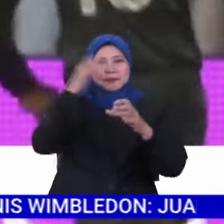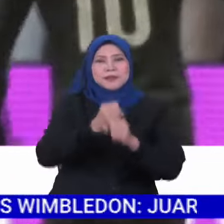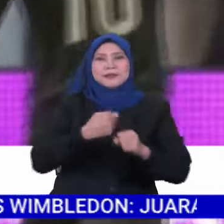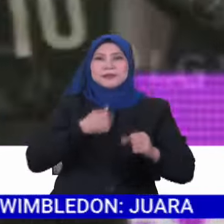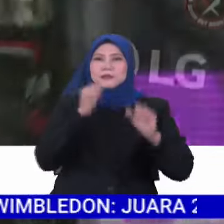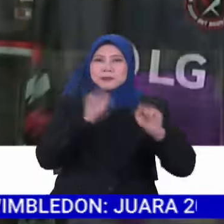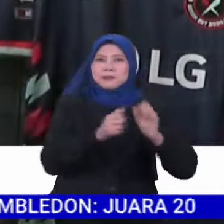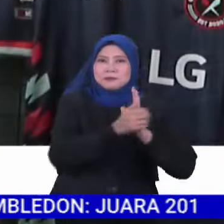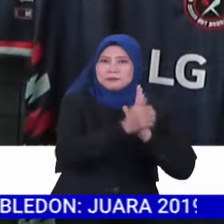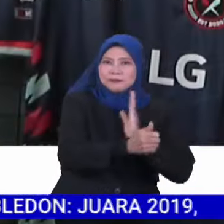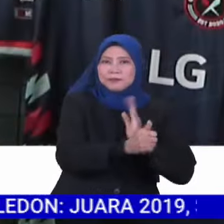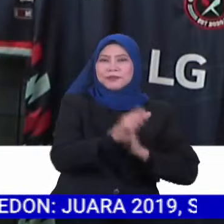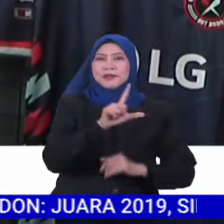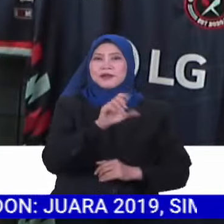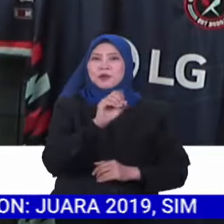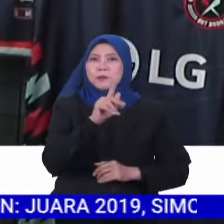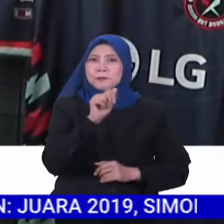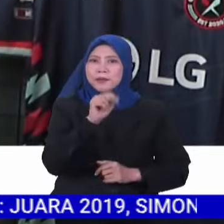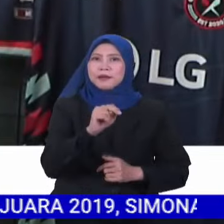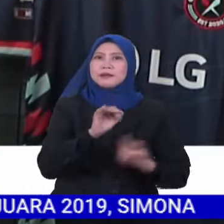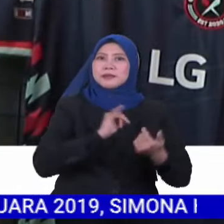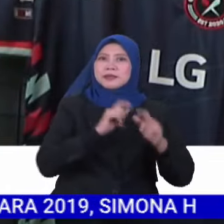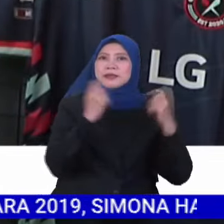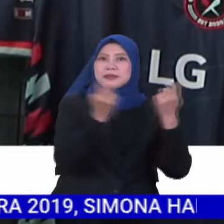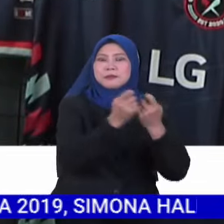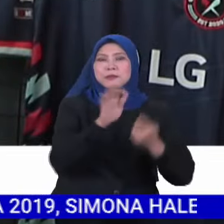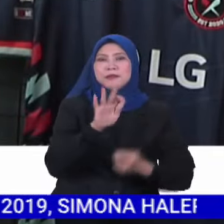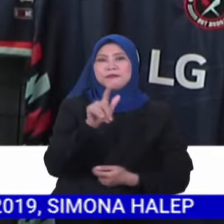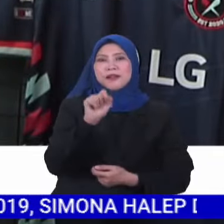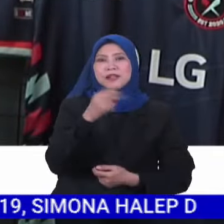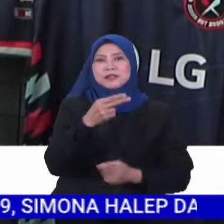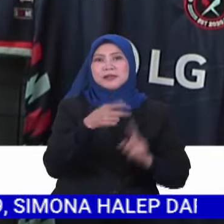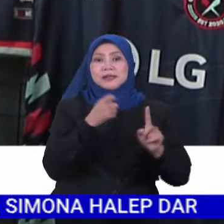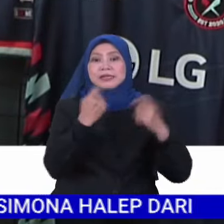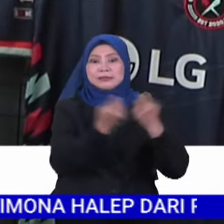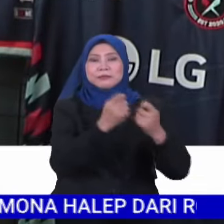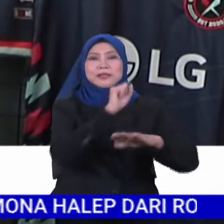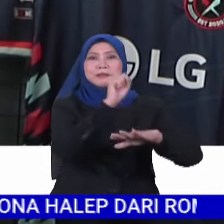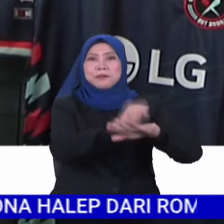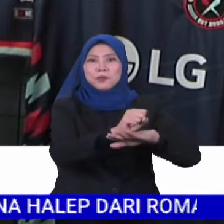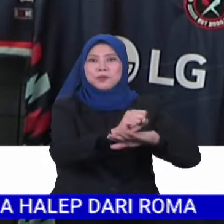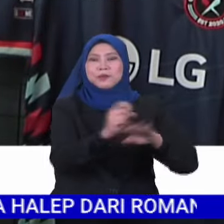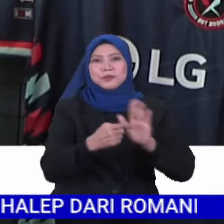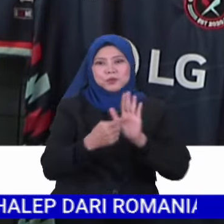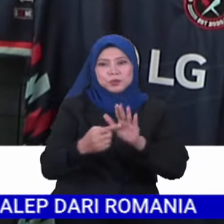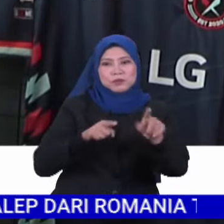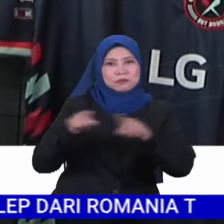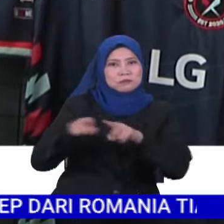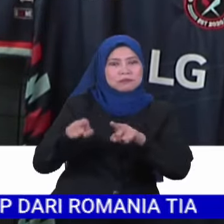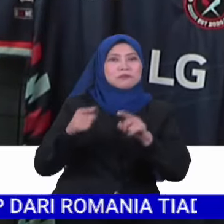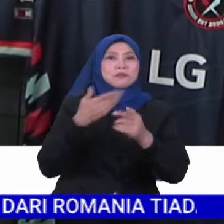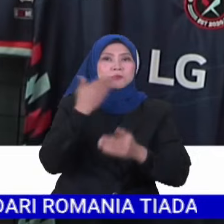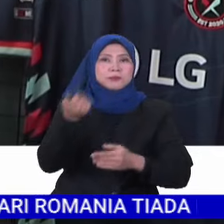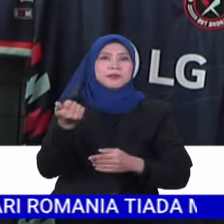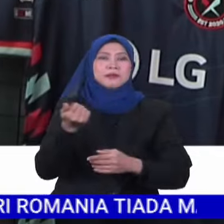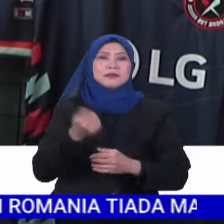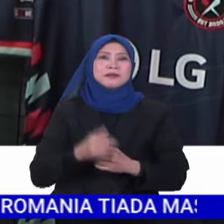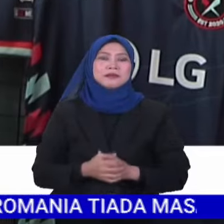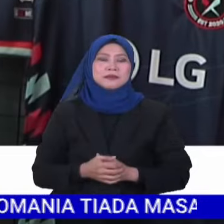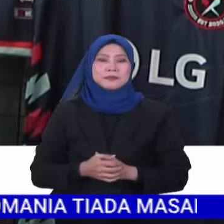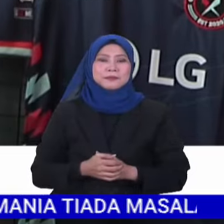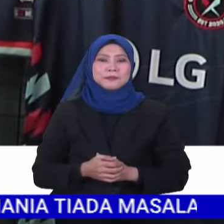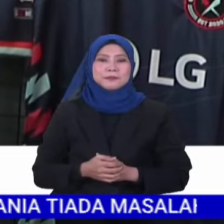kebolehan saya kebolehan domain dari kebolehan tim flash depresi ngapo untuk menunjukkan sayangnya yang baik dan